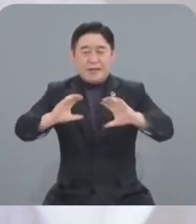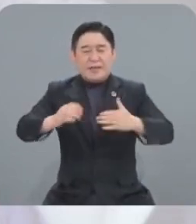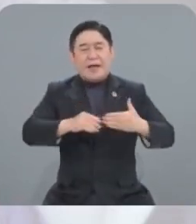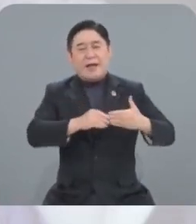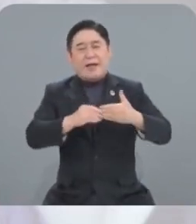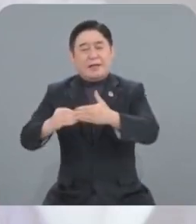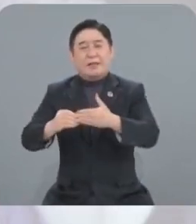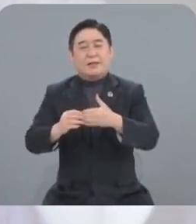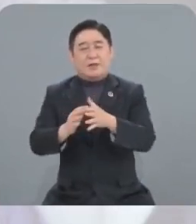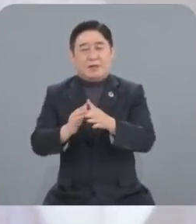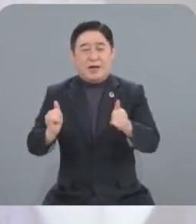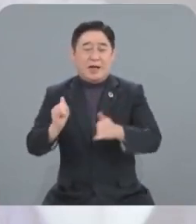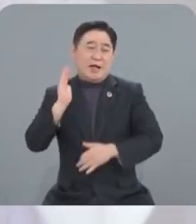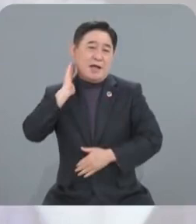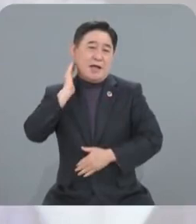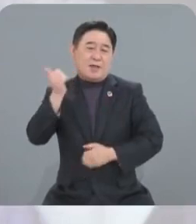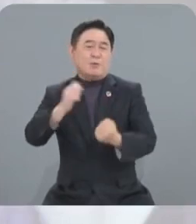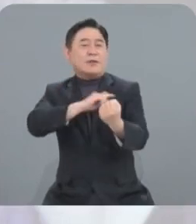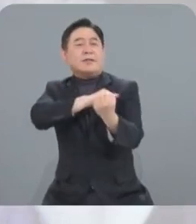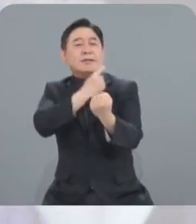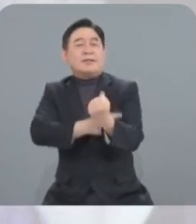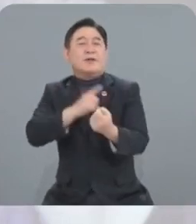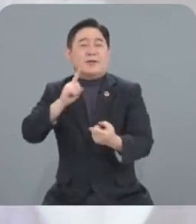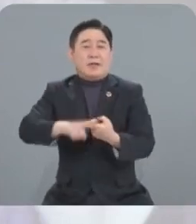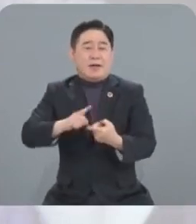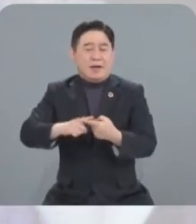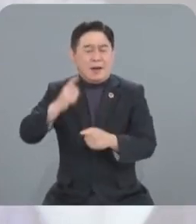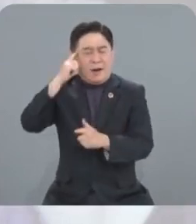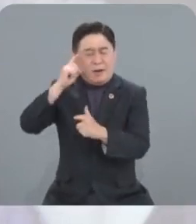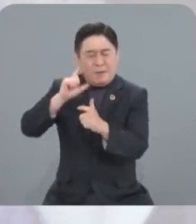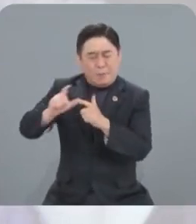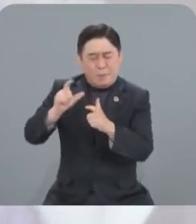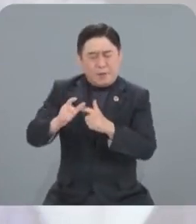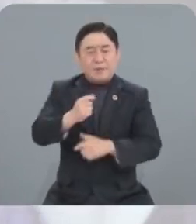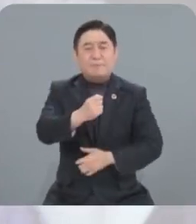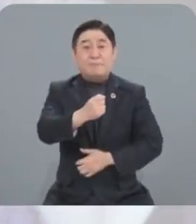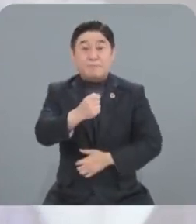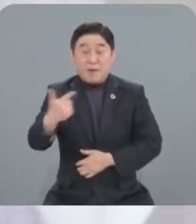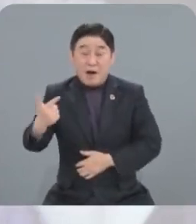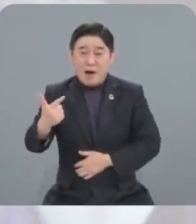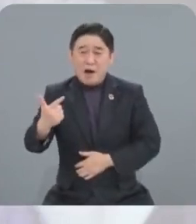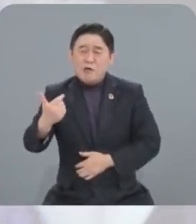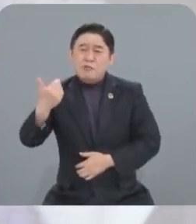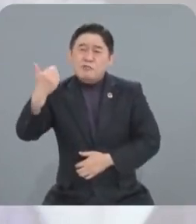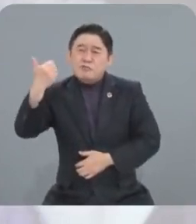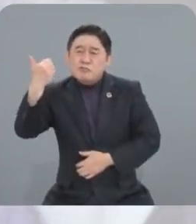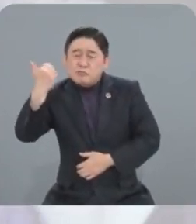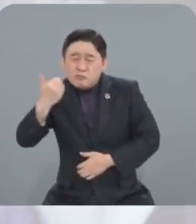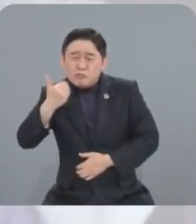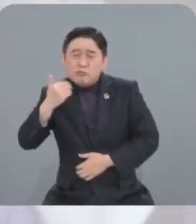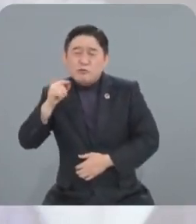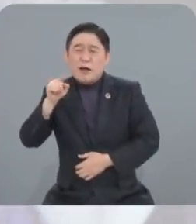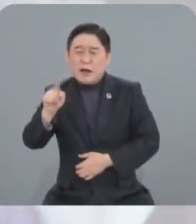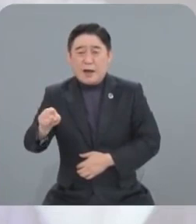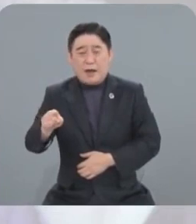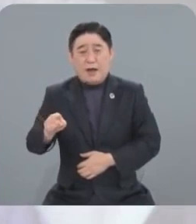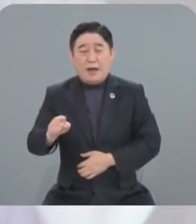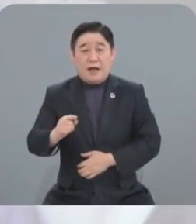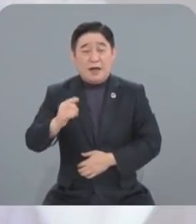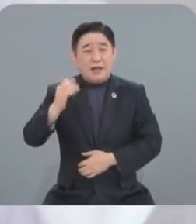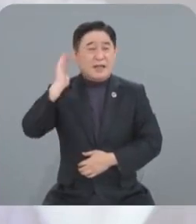대통령이 자질에 대해 많이 고민했습니다 과연 어떤 대통령의 우리 민족과